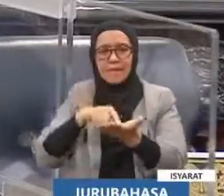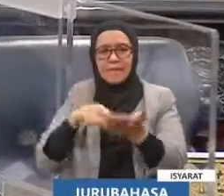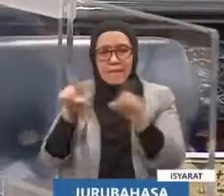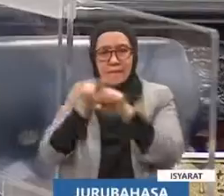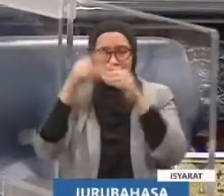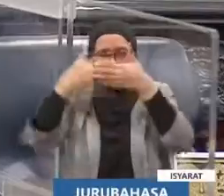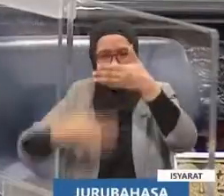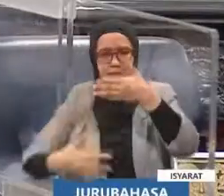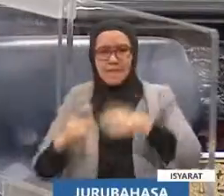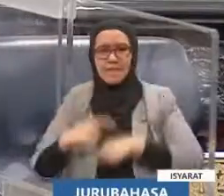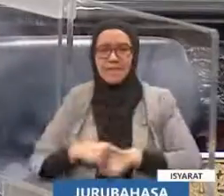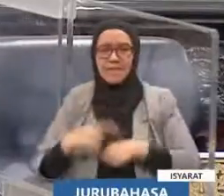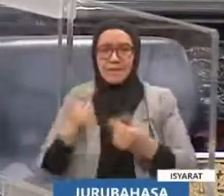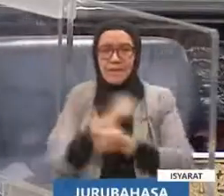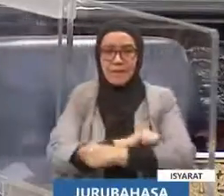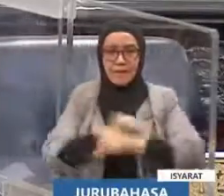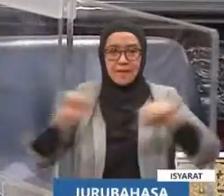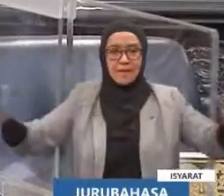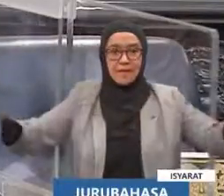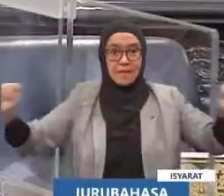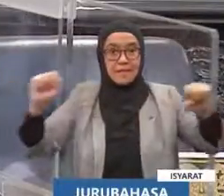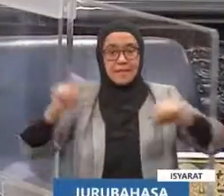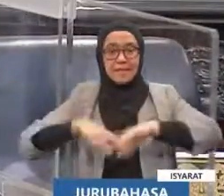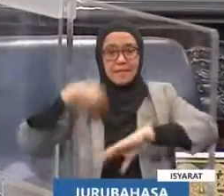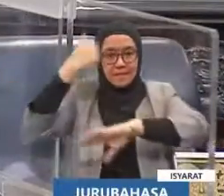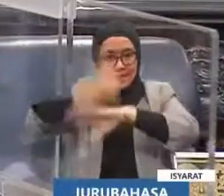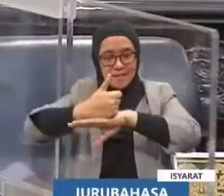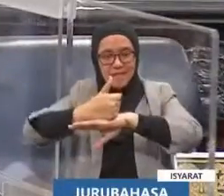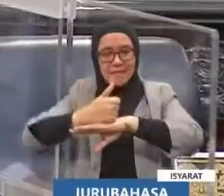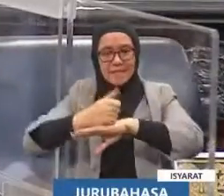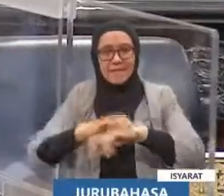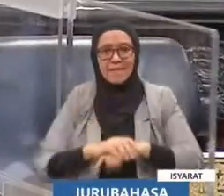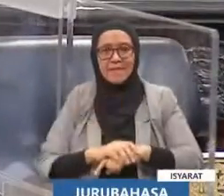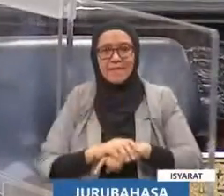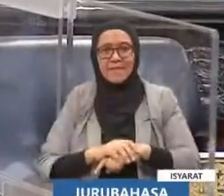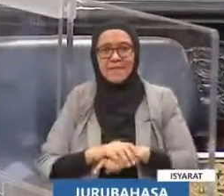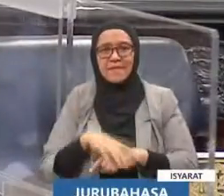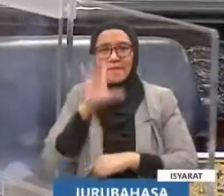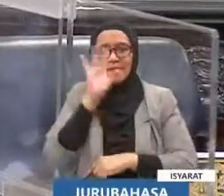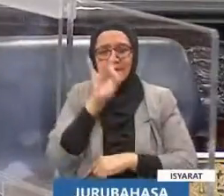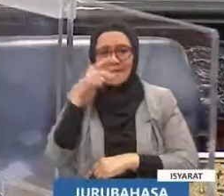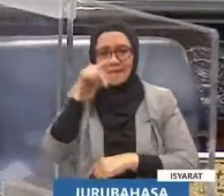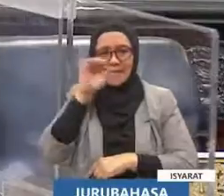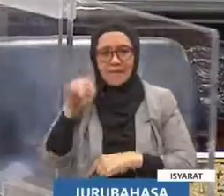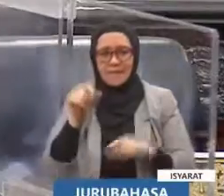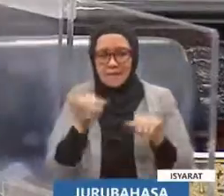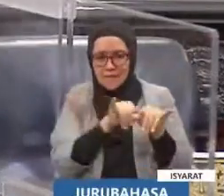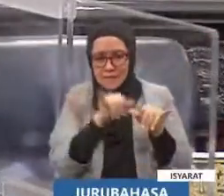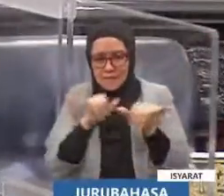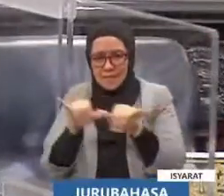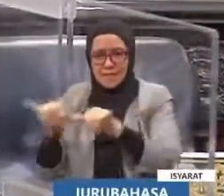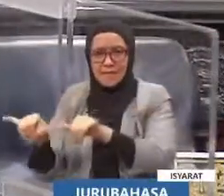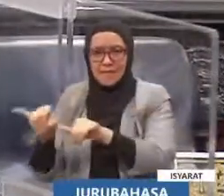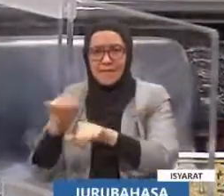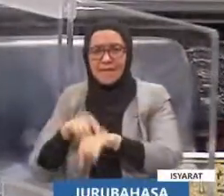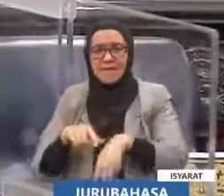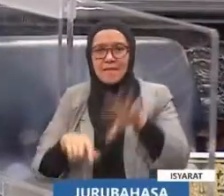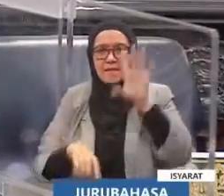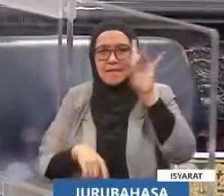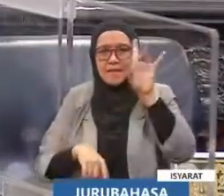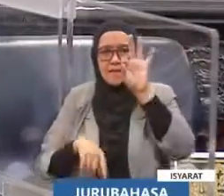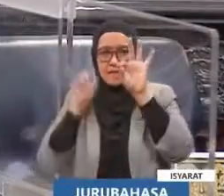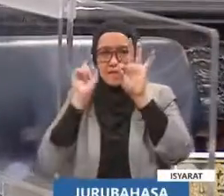Yang sudah siap pembinaan adalah 8 sub-package dengan jarak sejauh 89.25